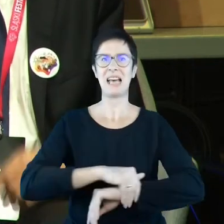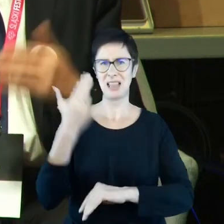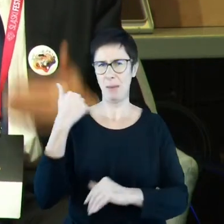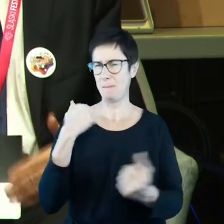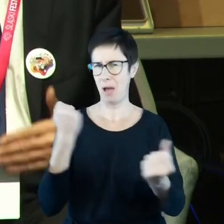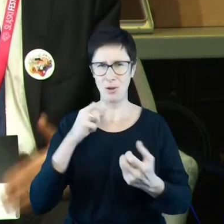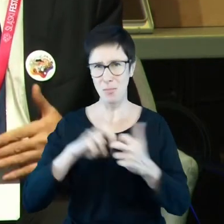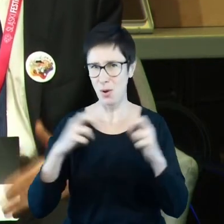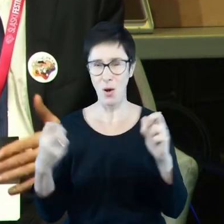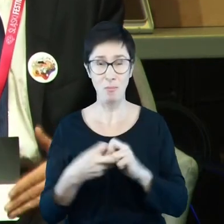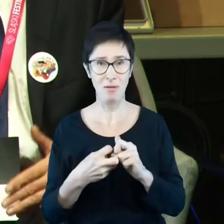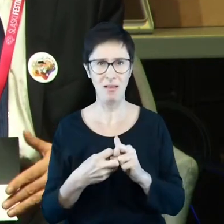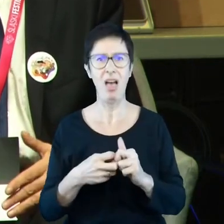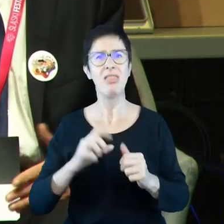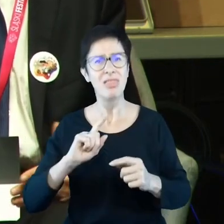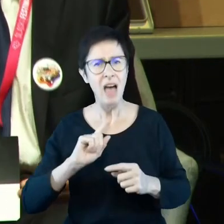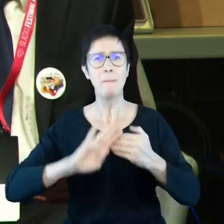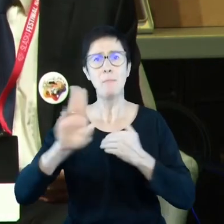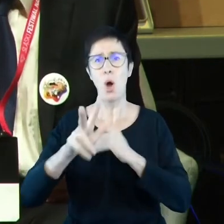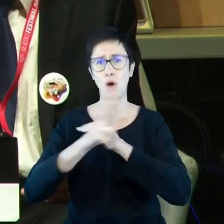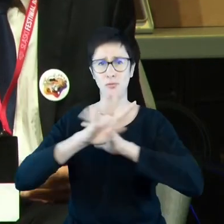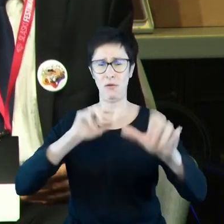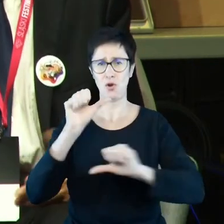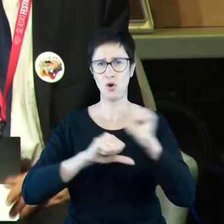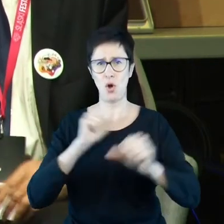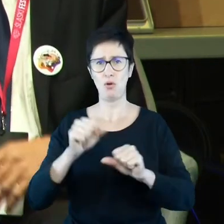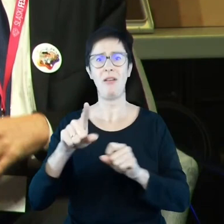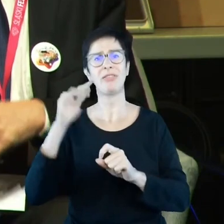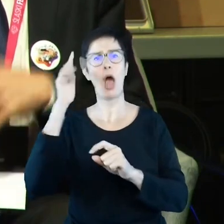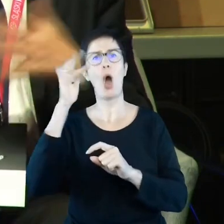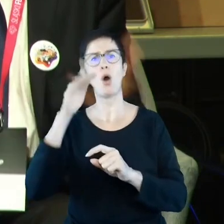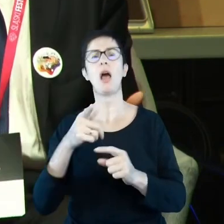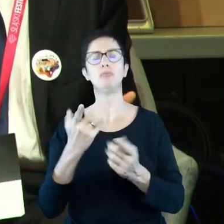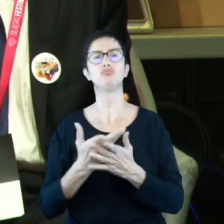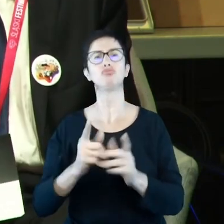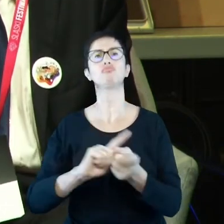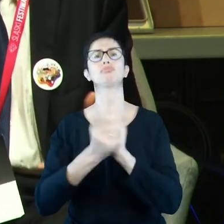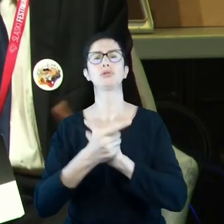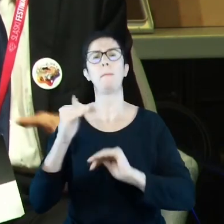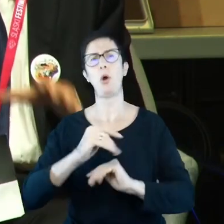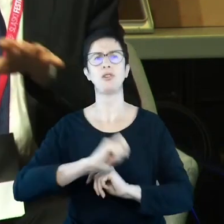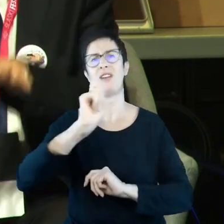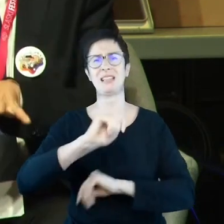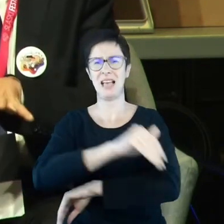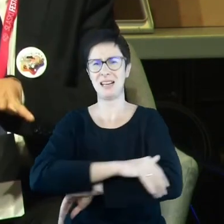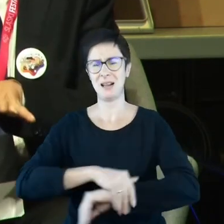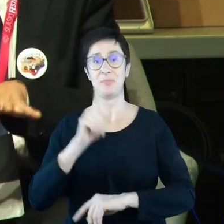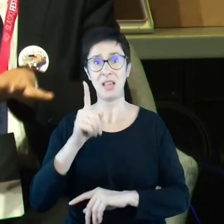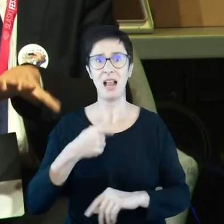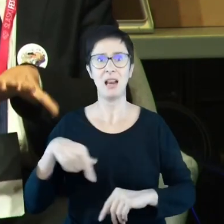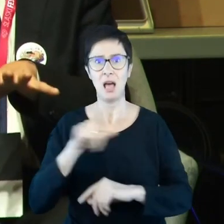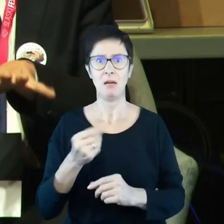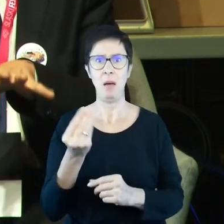I nawet po 89 roku, kiedy to się teoretycznie zmieniło i już można było wyjeżdżać, no to w tym momencie nasze pensje w